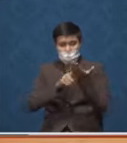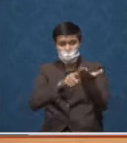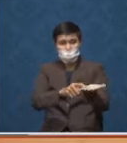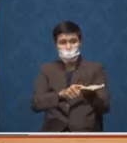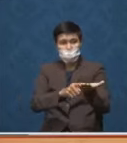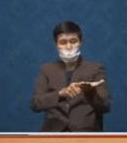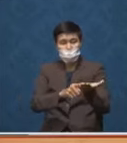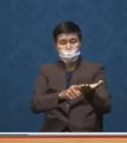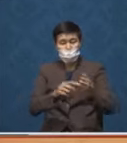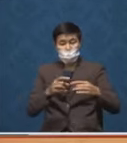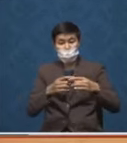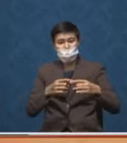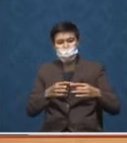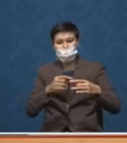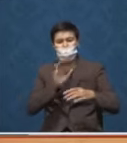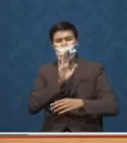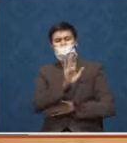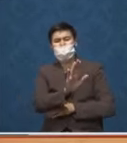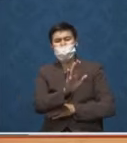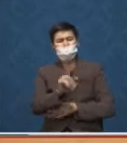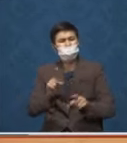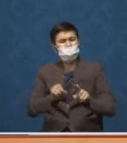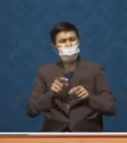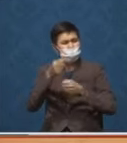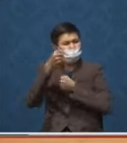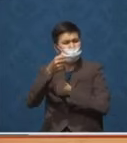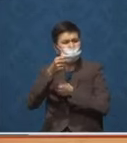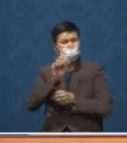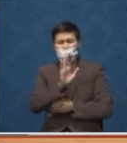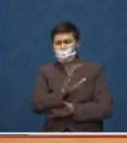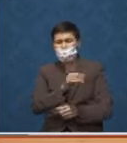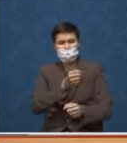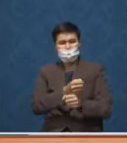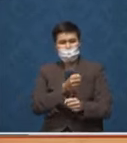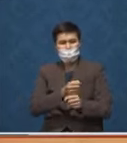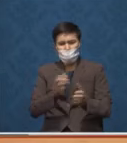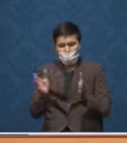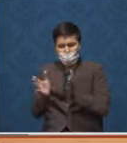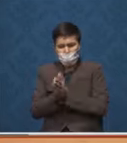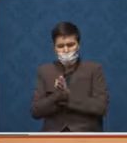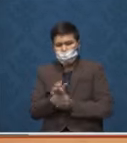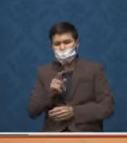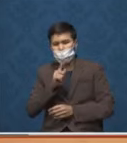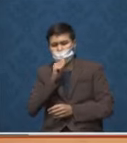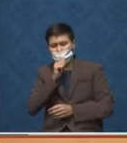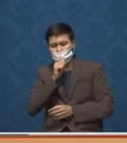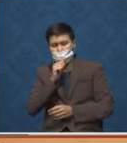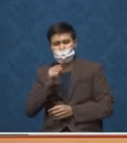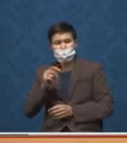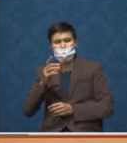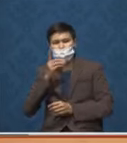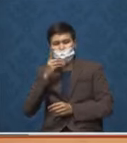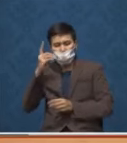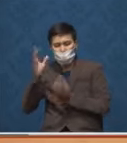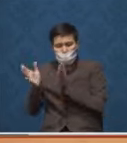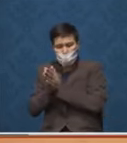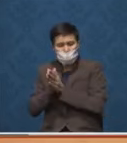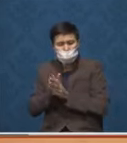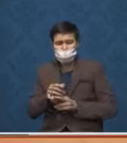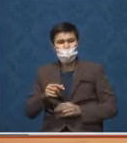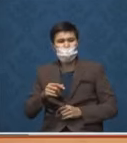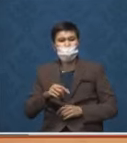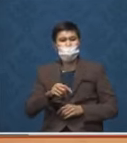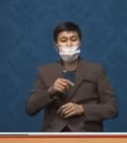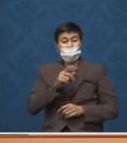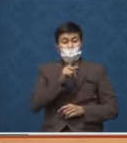บรวมกิจการนะครับถ้าเขาจะหัวกันเนี่ยเขาต้องเห็นด้วยให้ควบรวมเราจะได้มาหัวกันเหลือ2